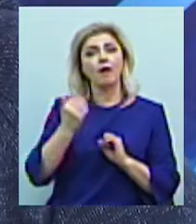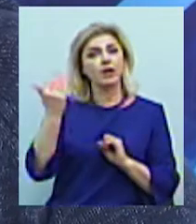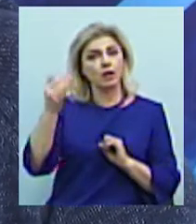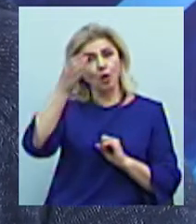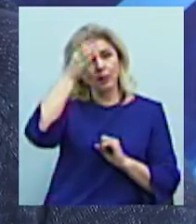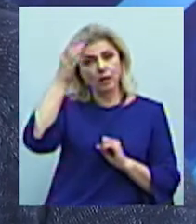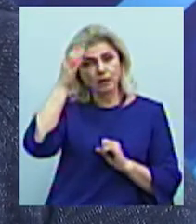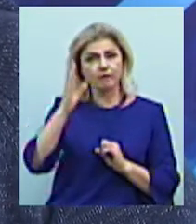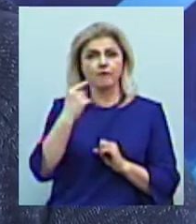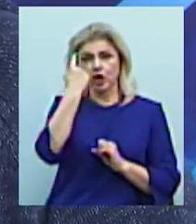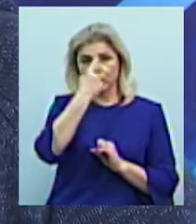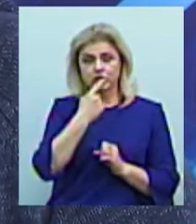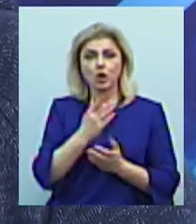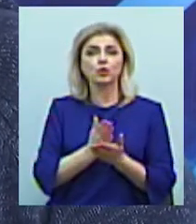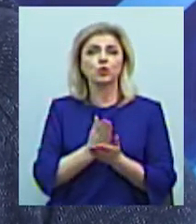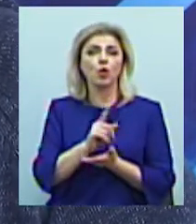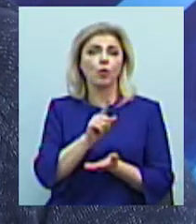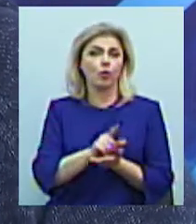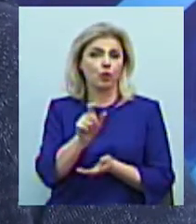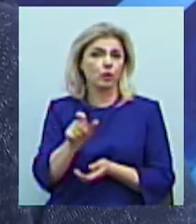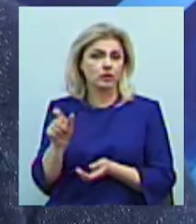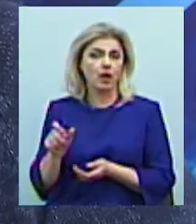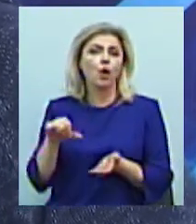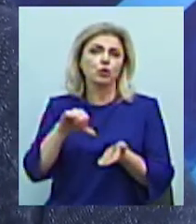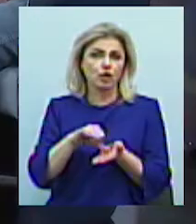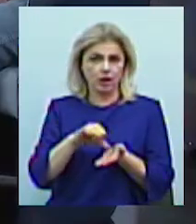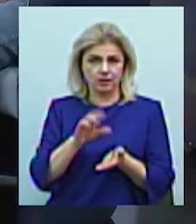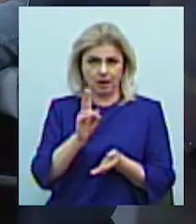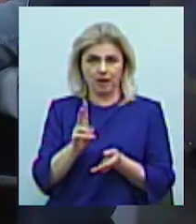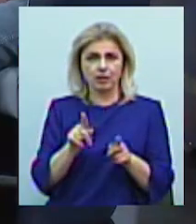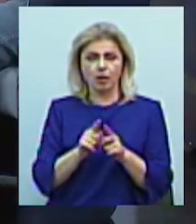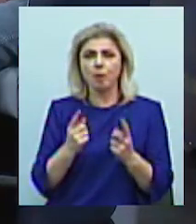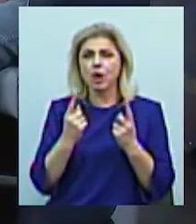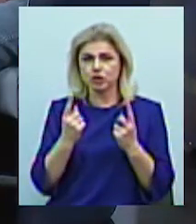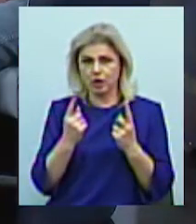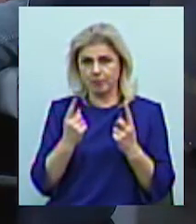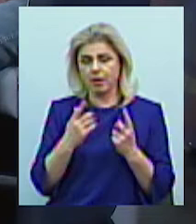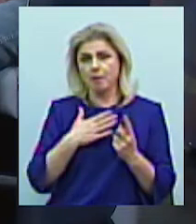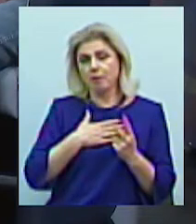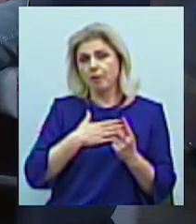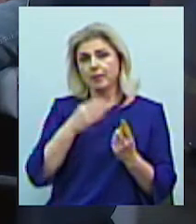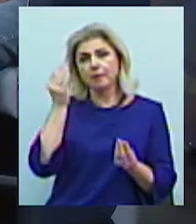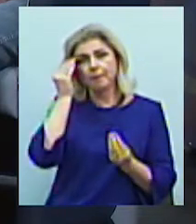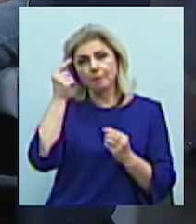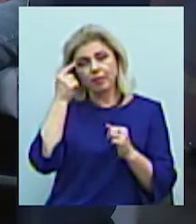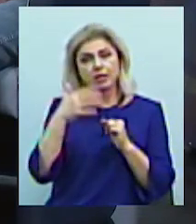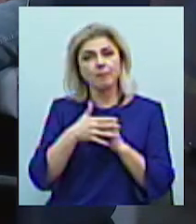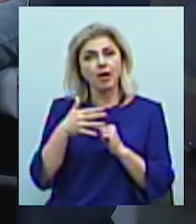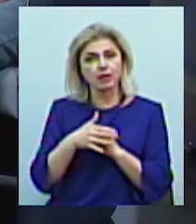таких службовых осіб, оно причастно к совершению такого масштабного, как по моим